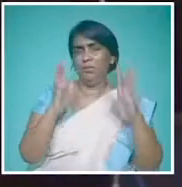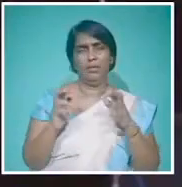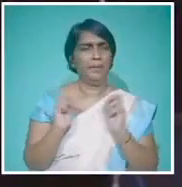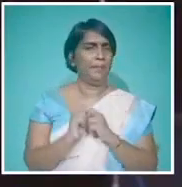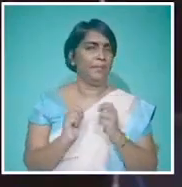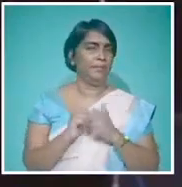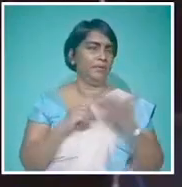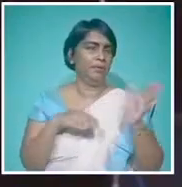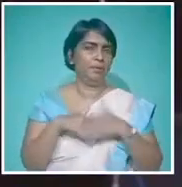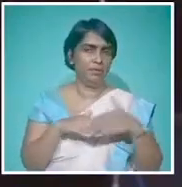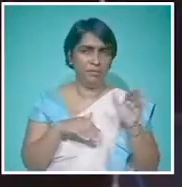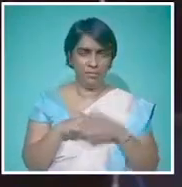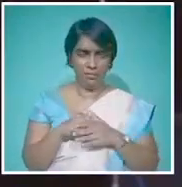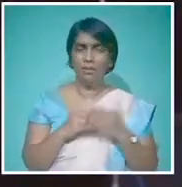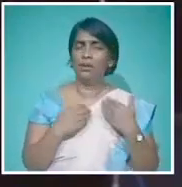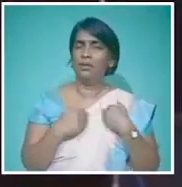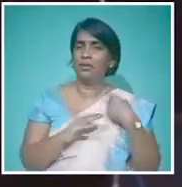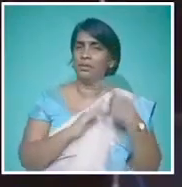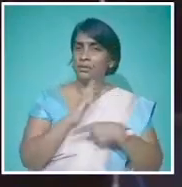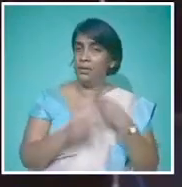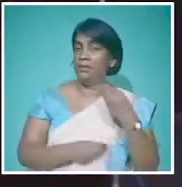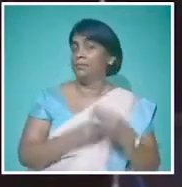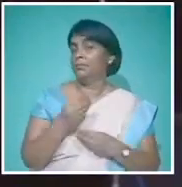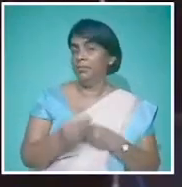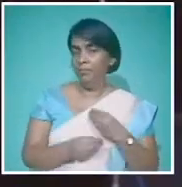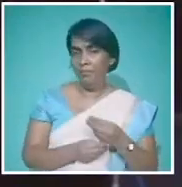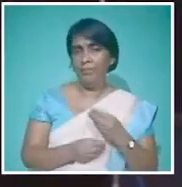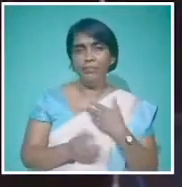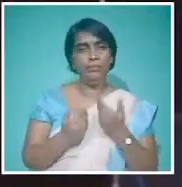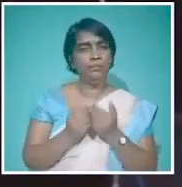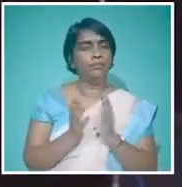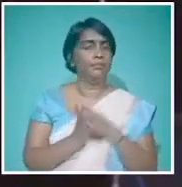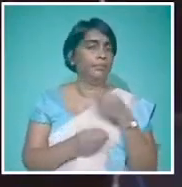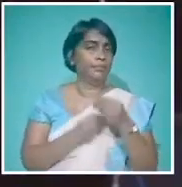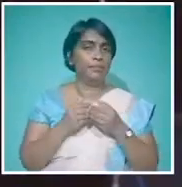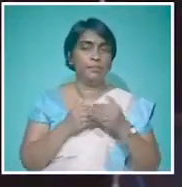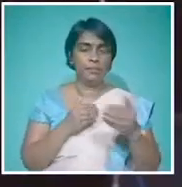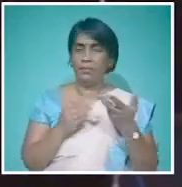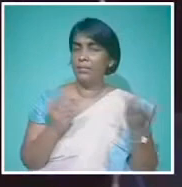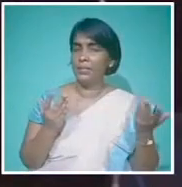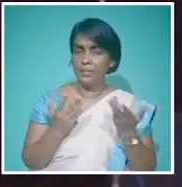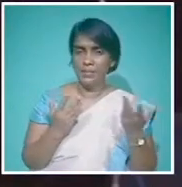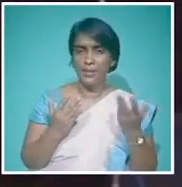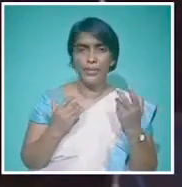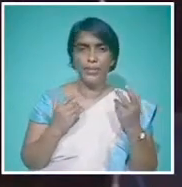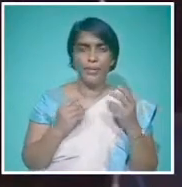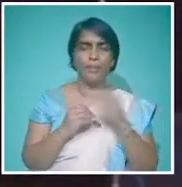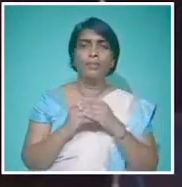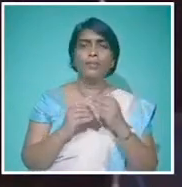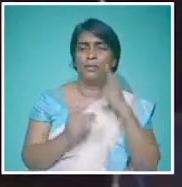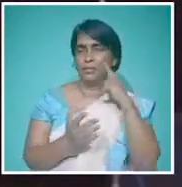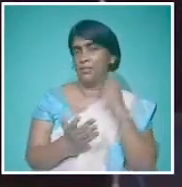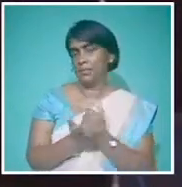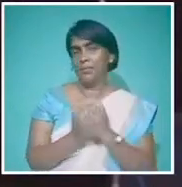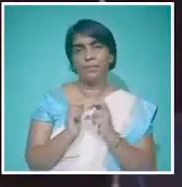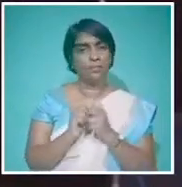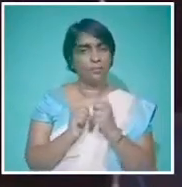වෙලාවක්. අපේ රටේ ව්‍යාපාරිකයෝ තමන්ගේ ව්‍යාපාරය පවත්වාගෙන යන්න බැරුව අසරණ වෙලා